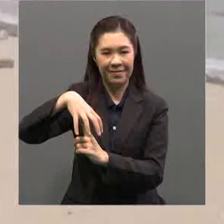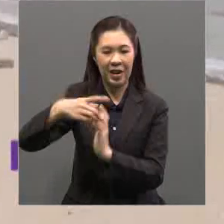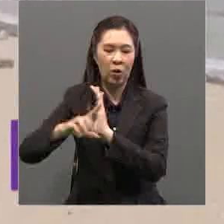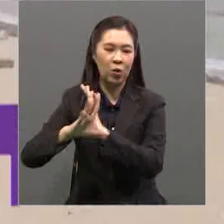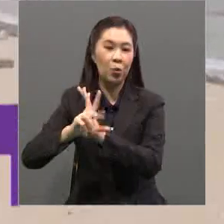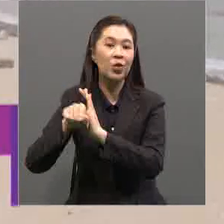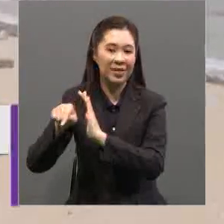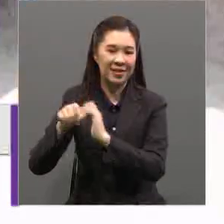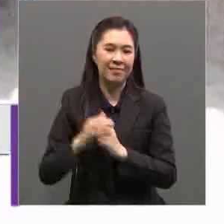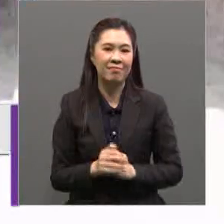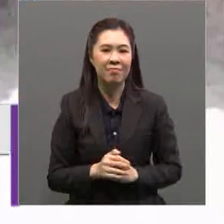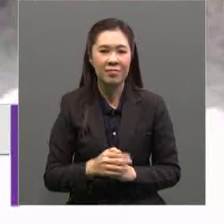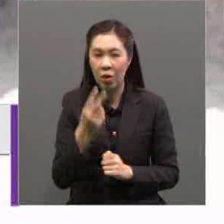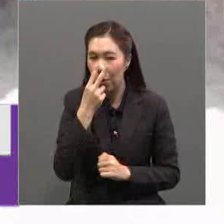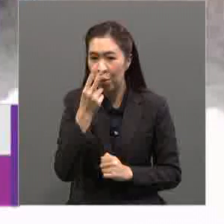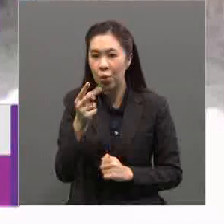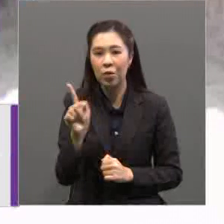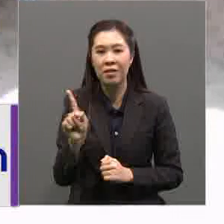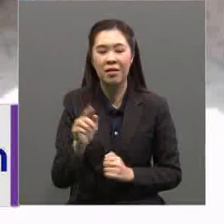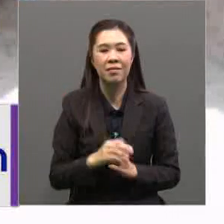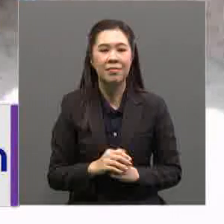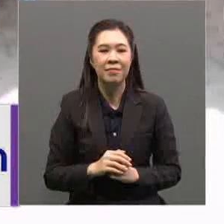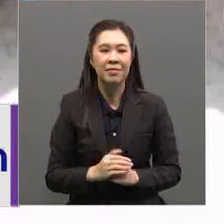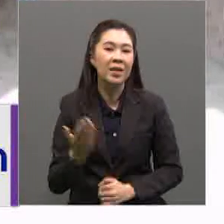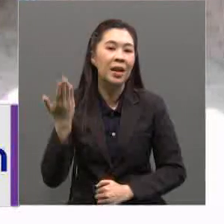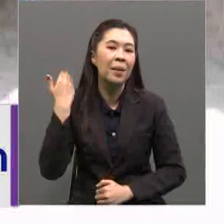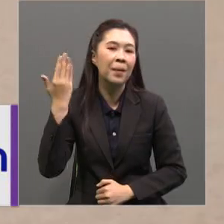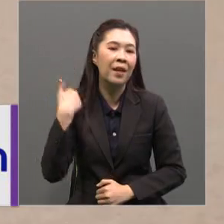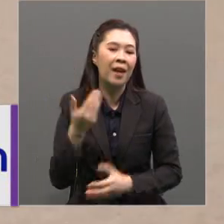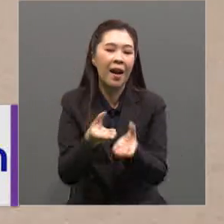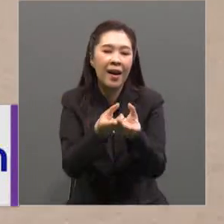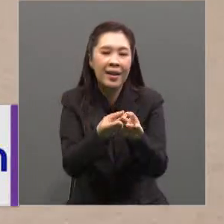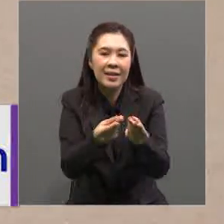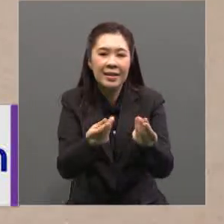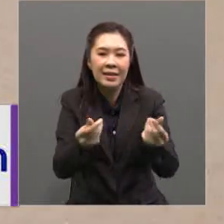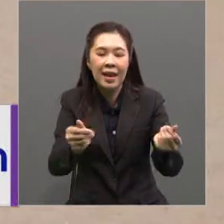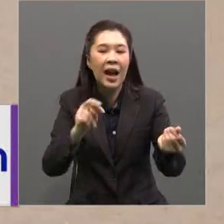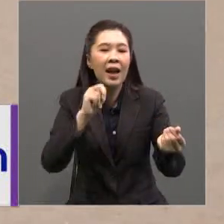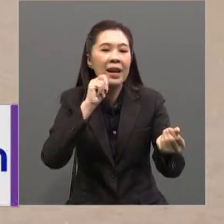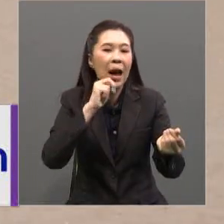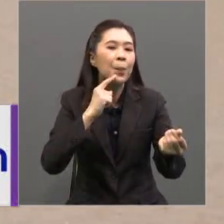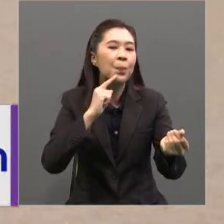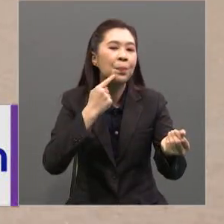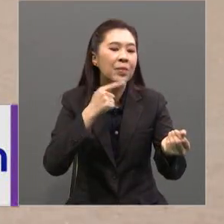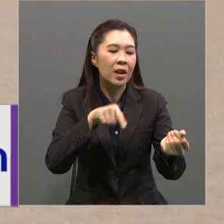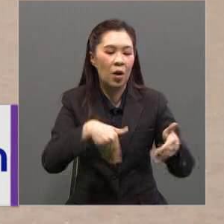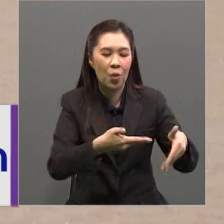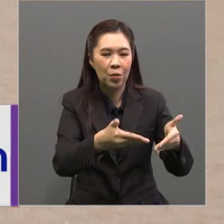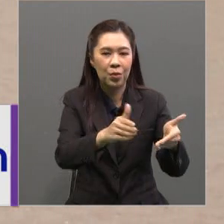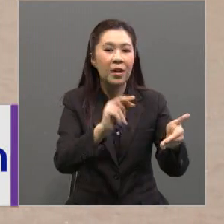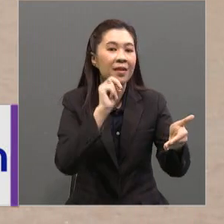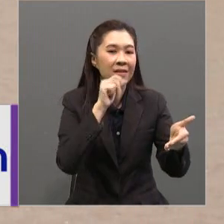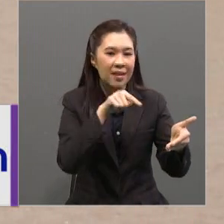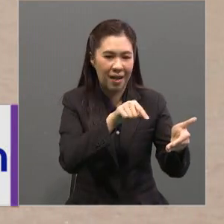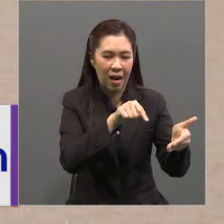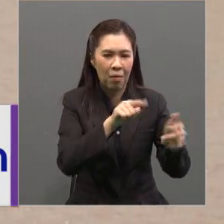มีนักท่องเที่ยวไหมล่ะคุณ เออคือเมื่อกี้เป็นหาดทรายของน้ำจืดนะ ค่ะแม่น้ำโขง มันไม่ควรจะฮิต